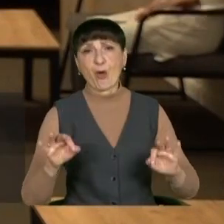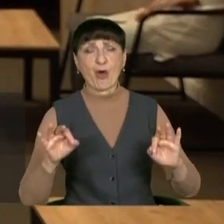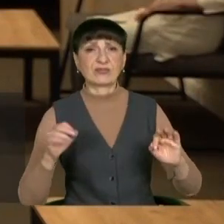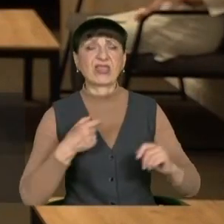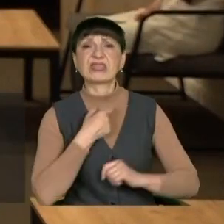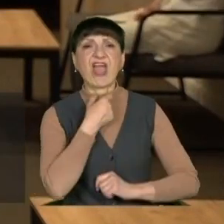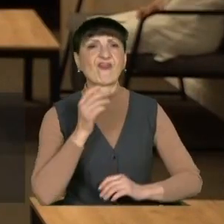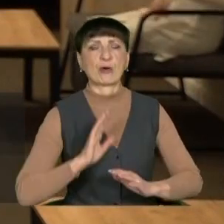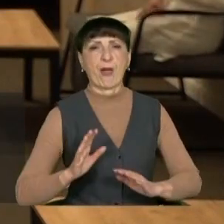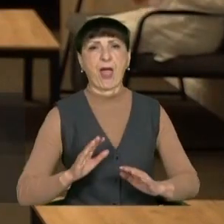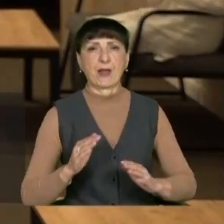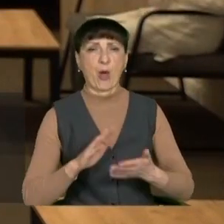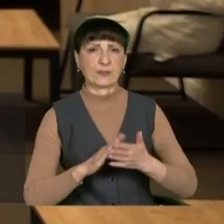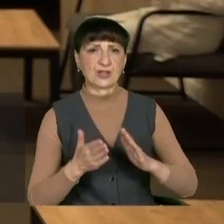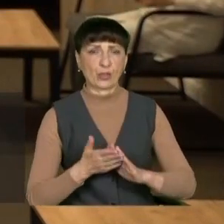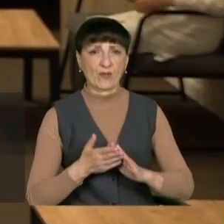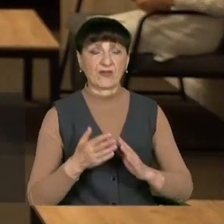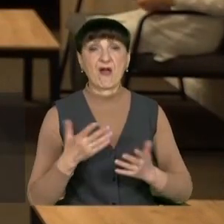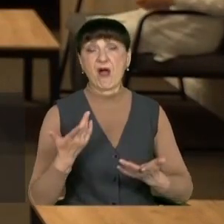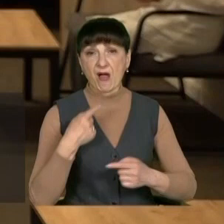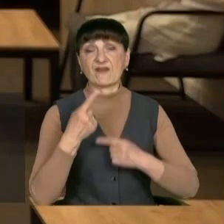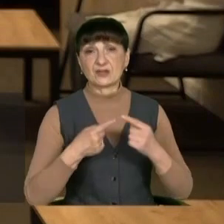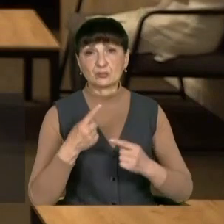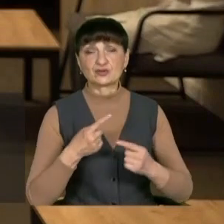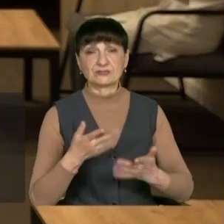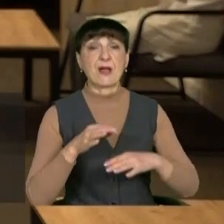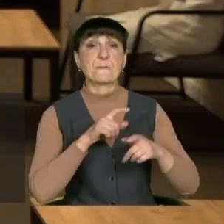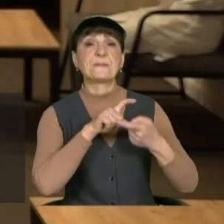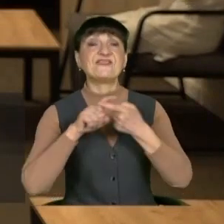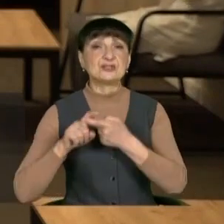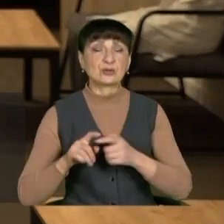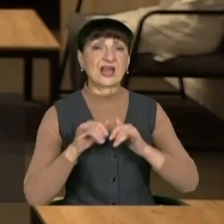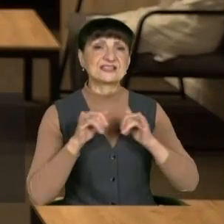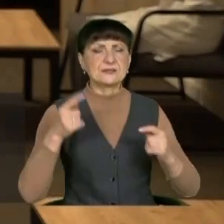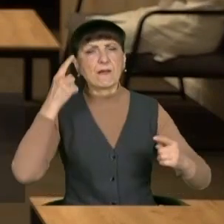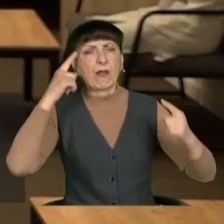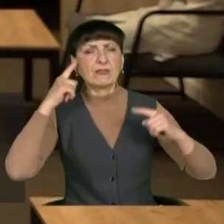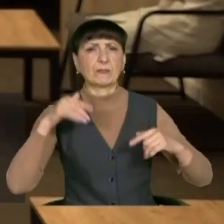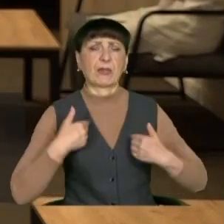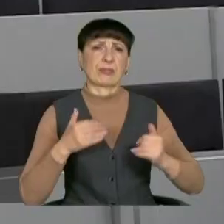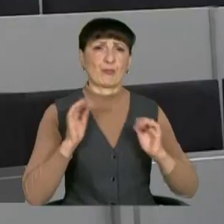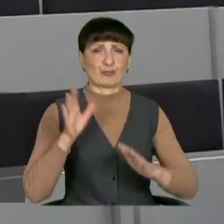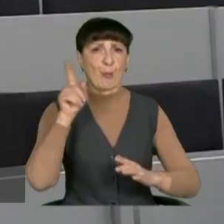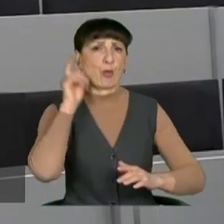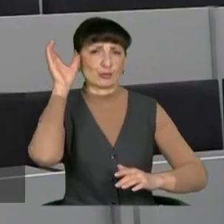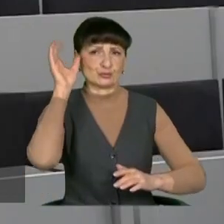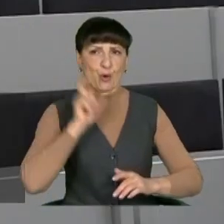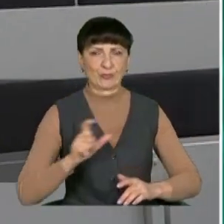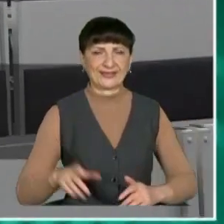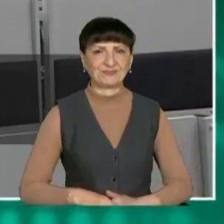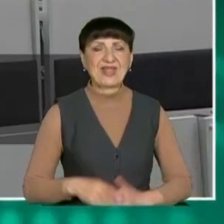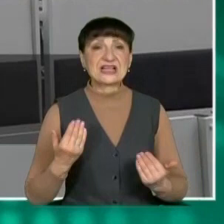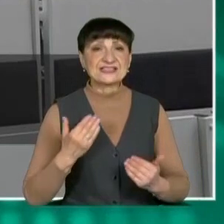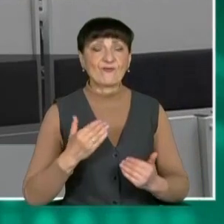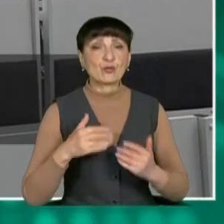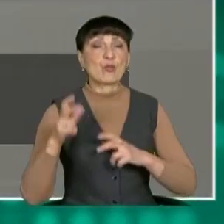неформальной остановке, что в свою очередь, я думаю, приведет к развитию креативных идей у молодых ученых. Сегодня